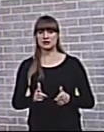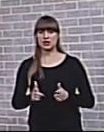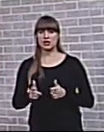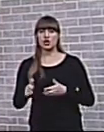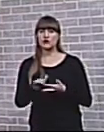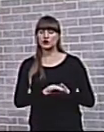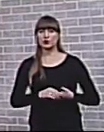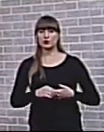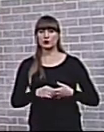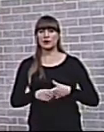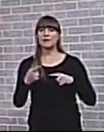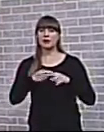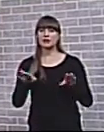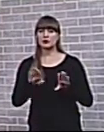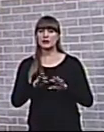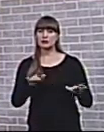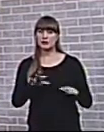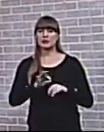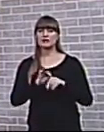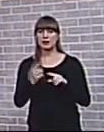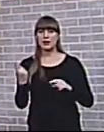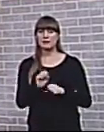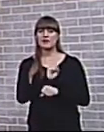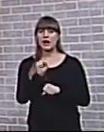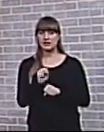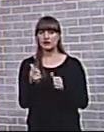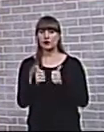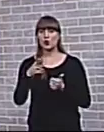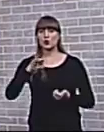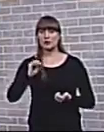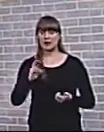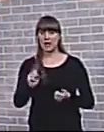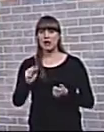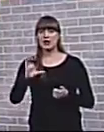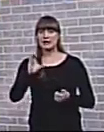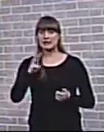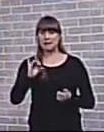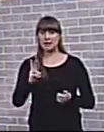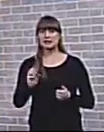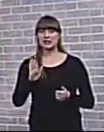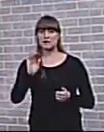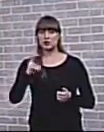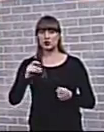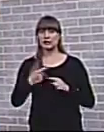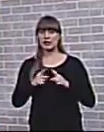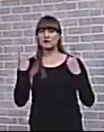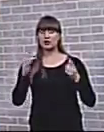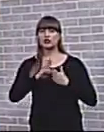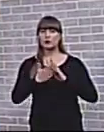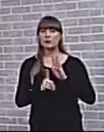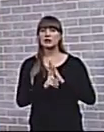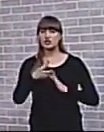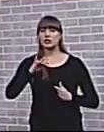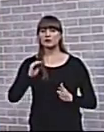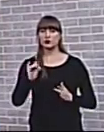Вот поэтому вот такие мероприятия мы и проводим. Первая остановка у мемориала «Самбекские высоты». Этот величественный комплекс и начинает